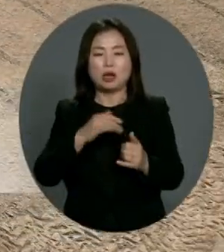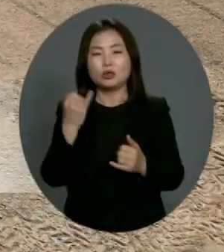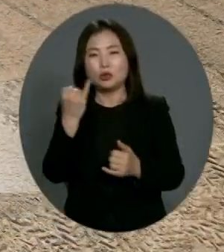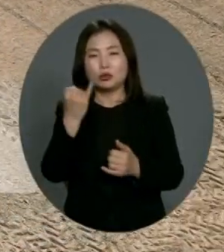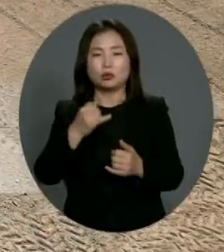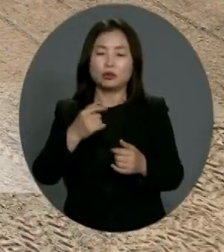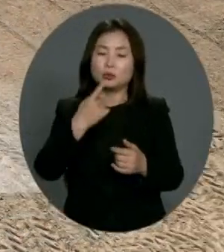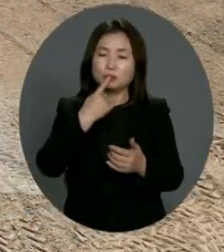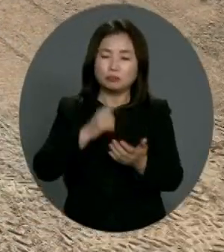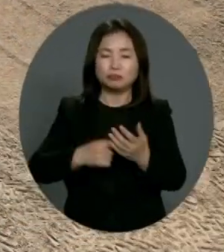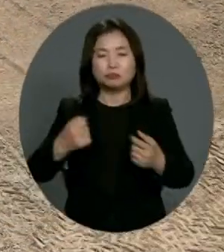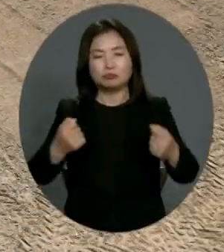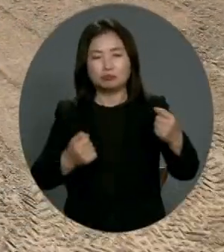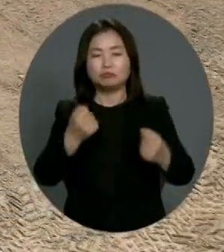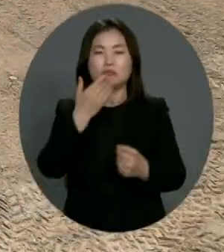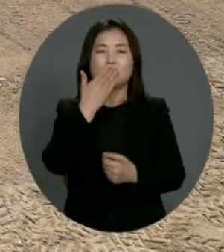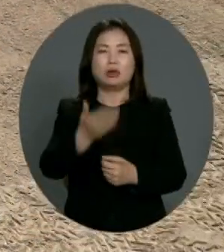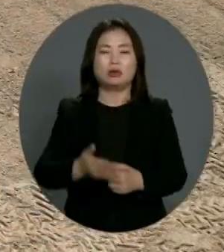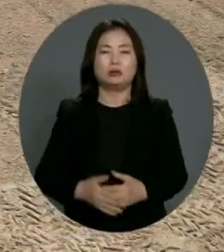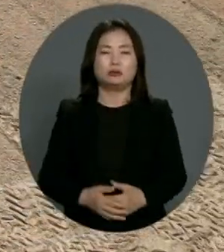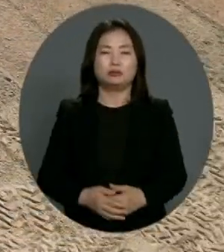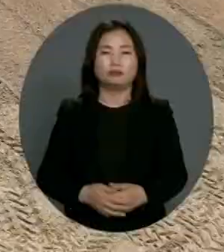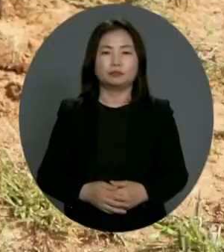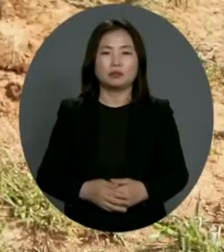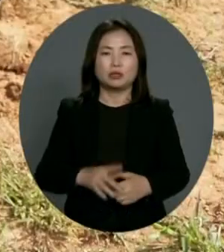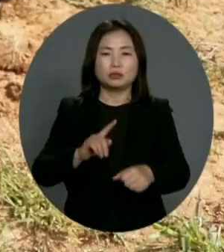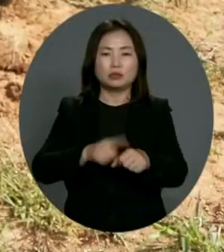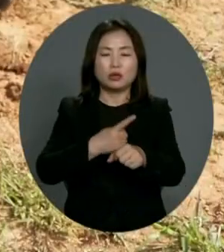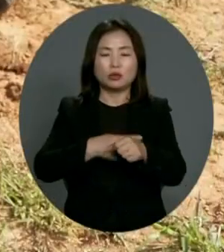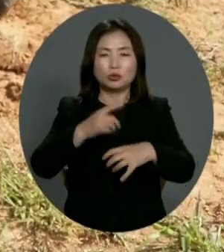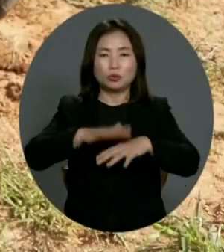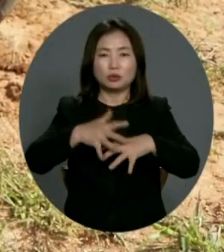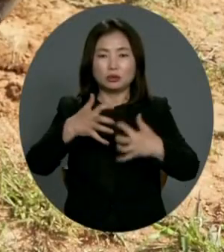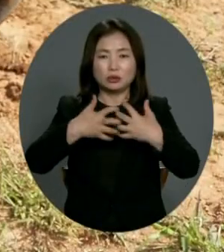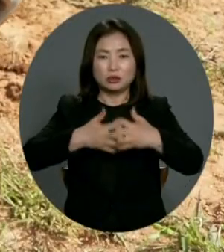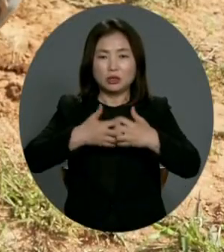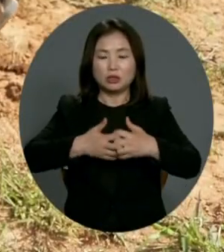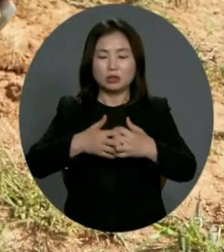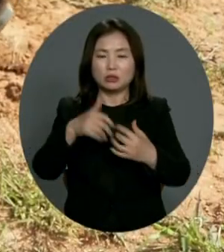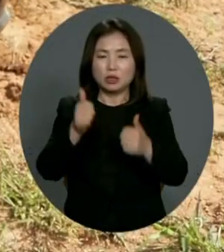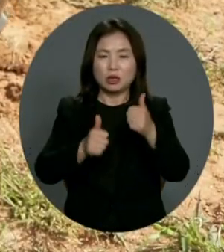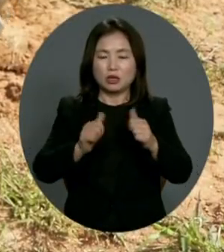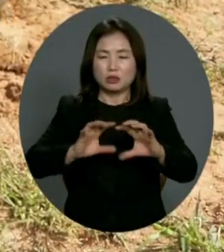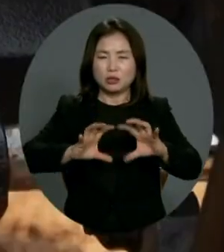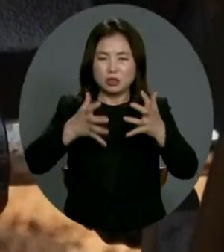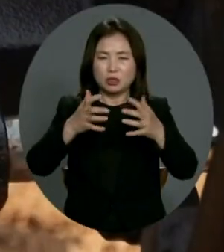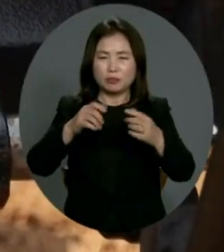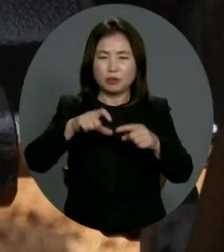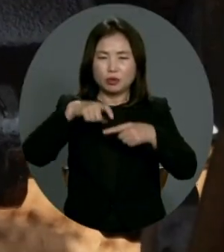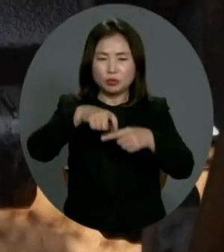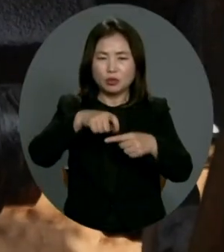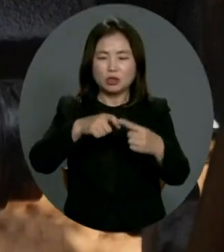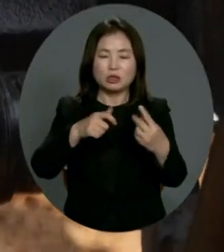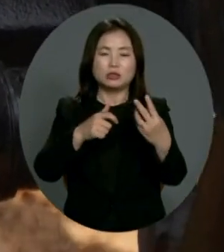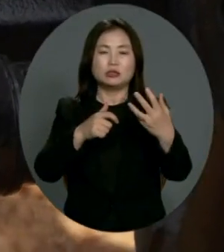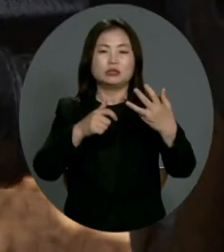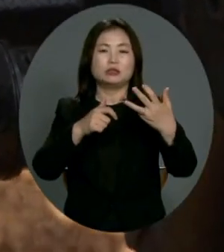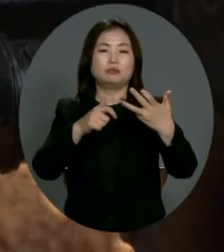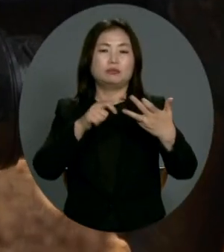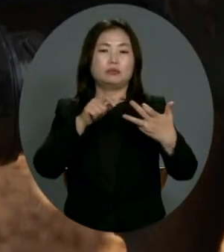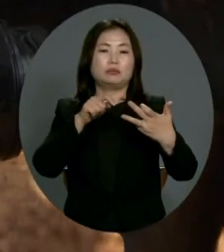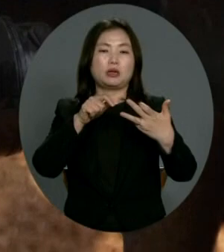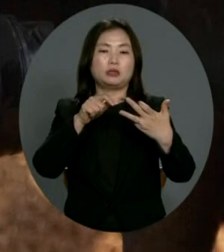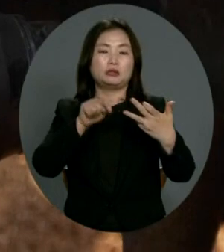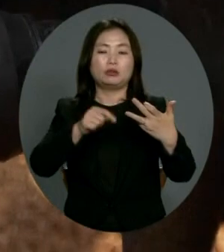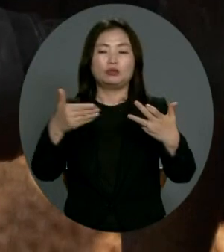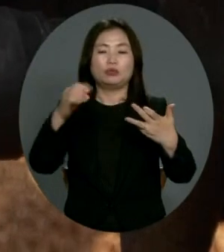여성도 손쉽게 다룰 수 있습니다. 자율주행 농기계 시장은 세계적으로 연평균